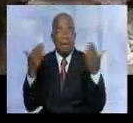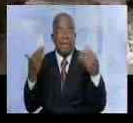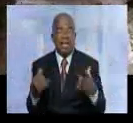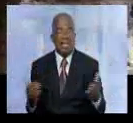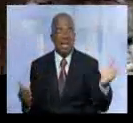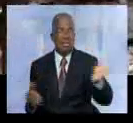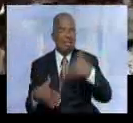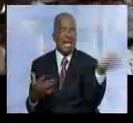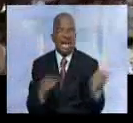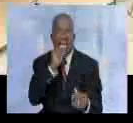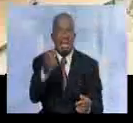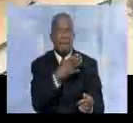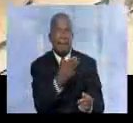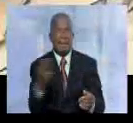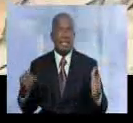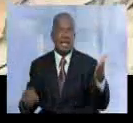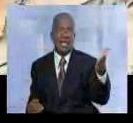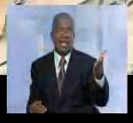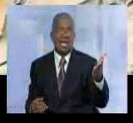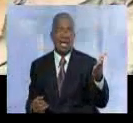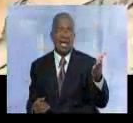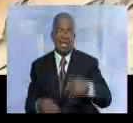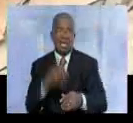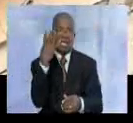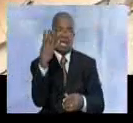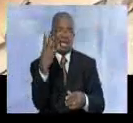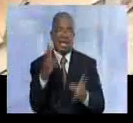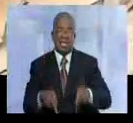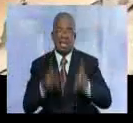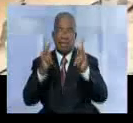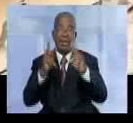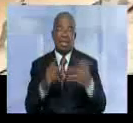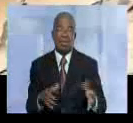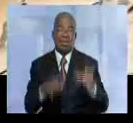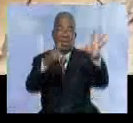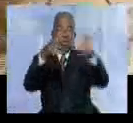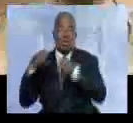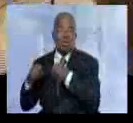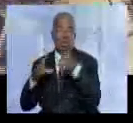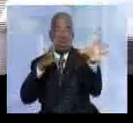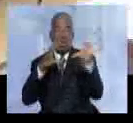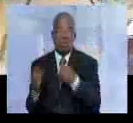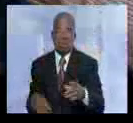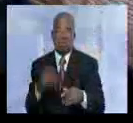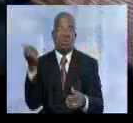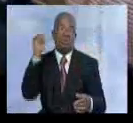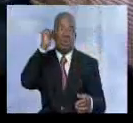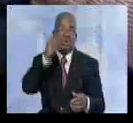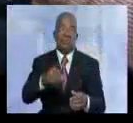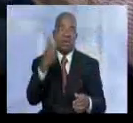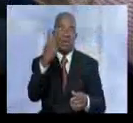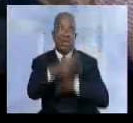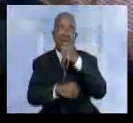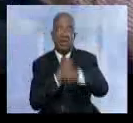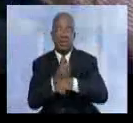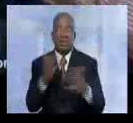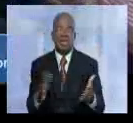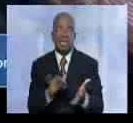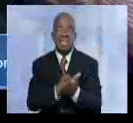matériel adéquat, elle ne réussira qu'à faire sortir 4 personnes des décombres, dont une fillette de 2 ans. C'est une chance parce